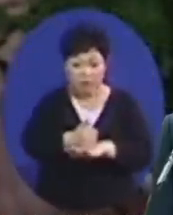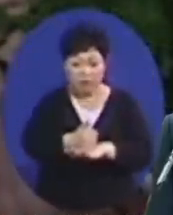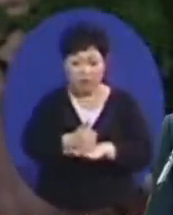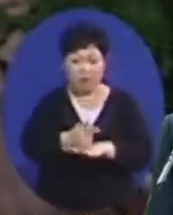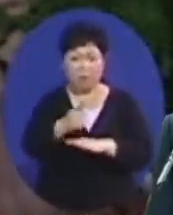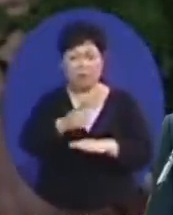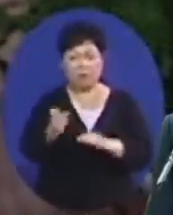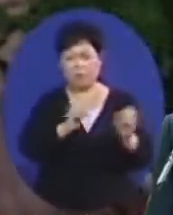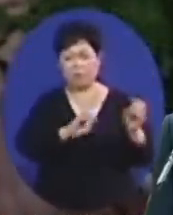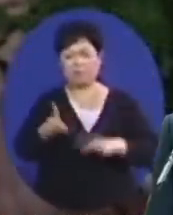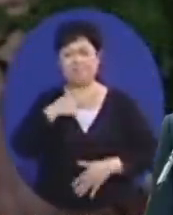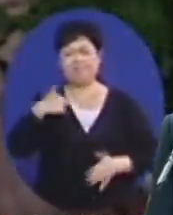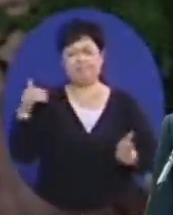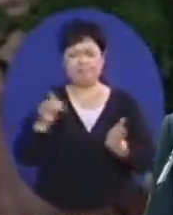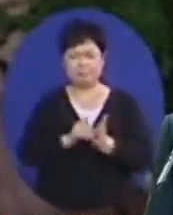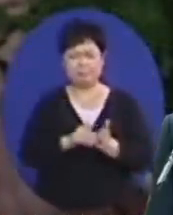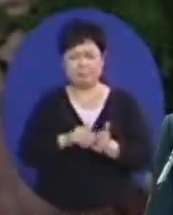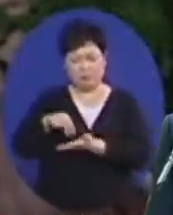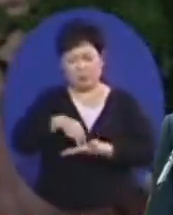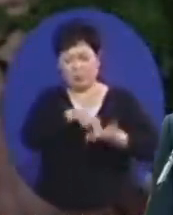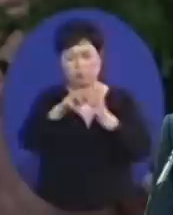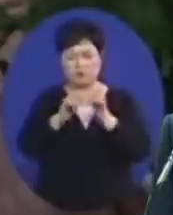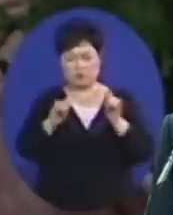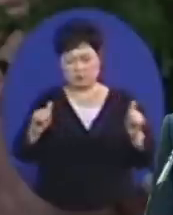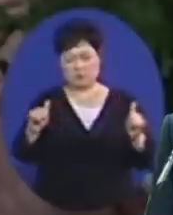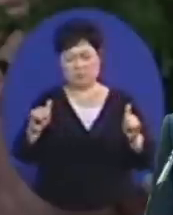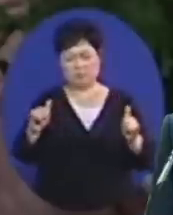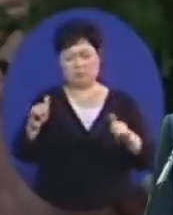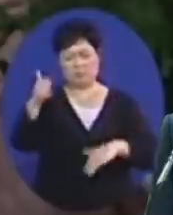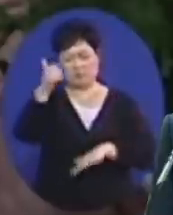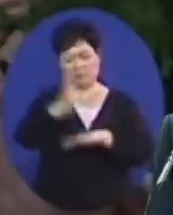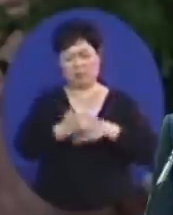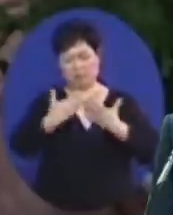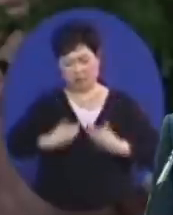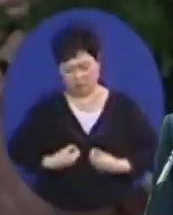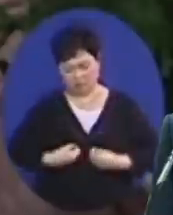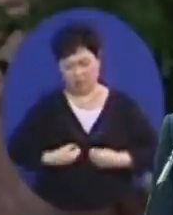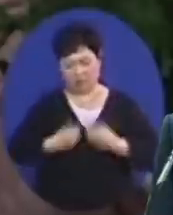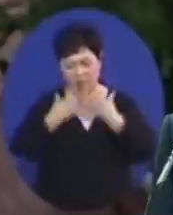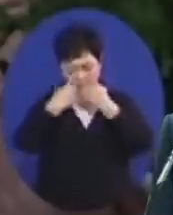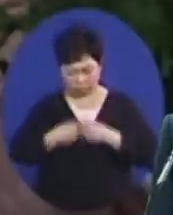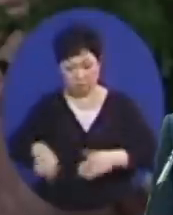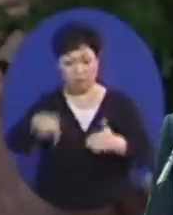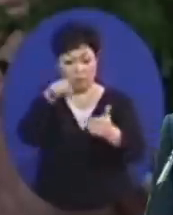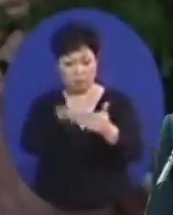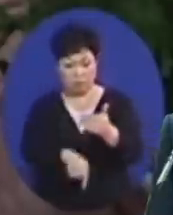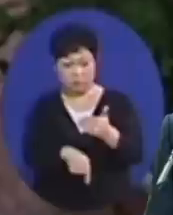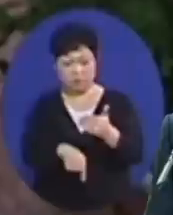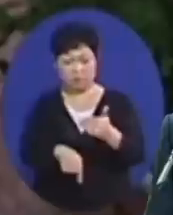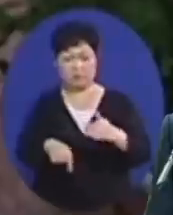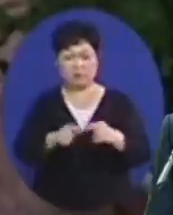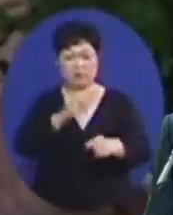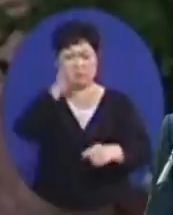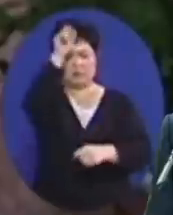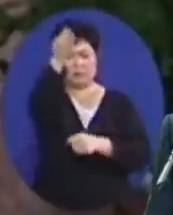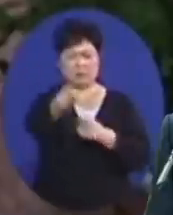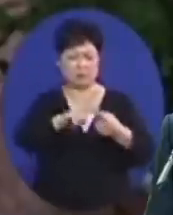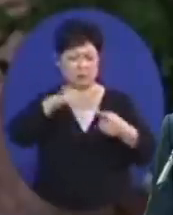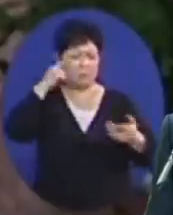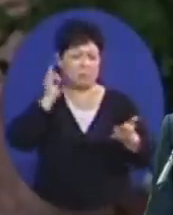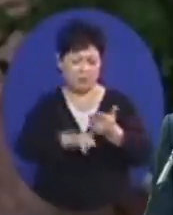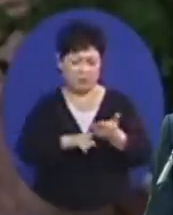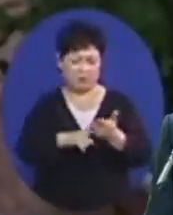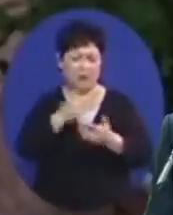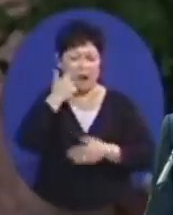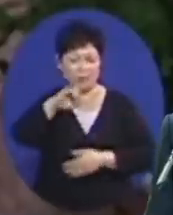버림받고 고독한 인간이 되었다가 좌절과 절망 속에서 영원한 것을 발견하고